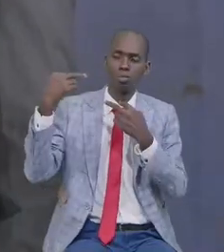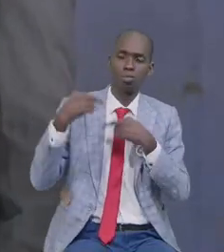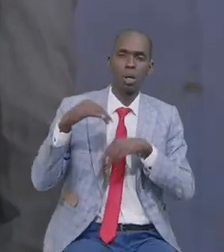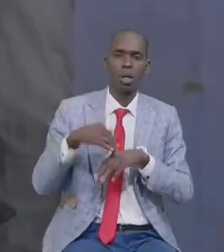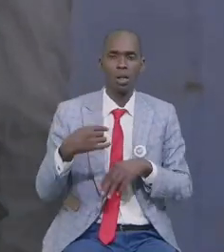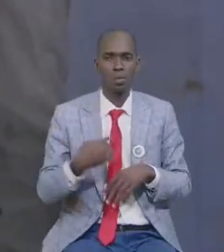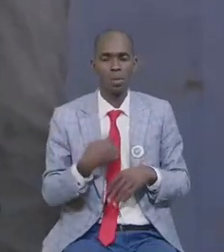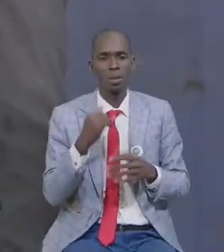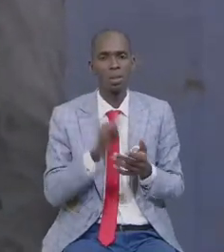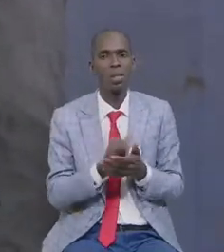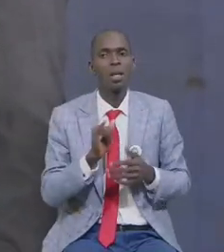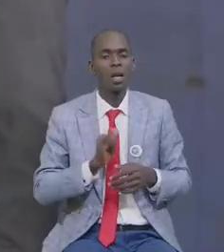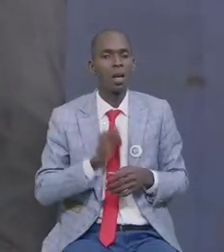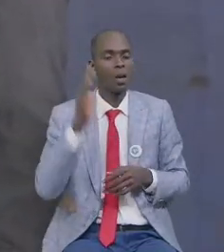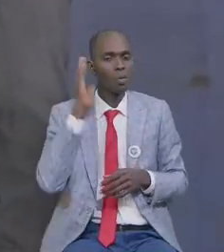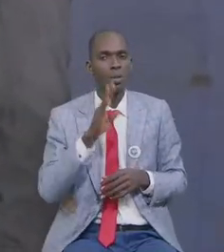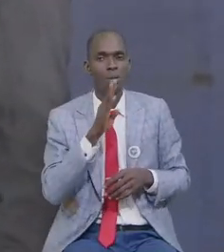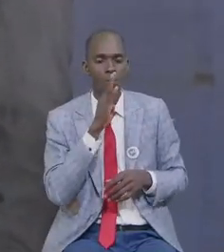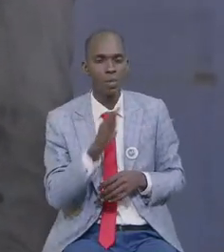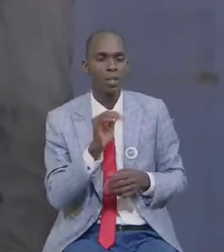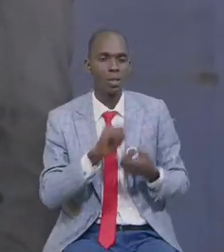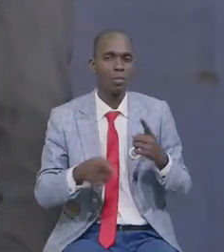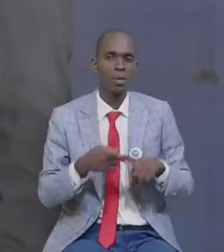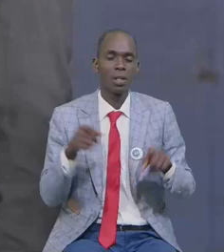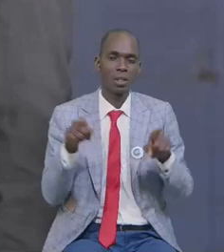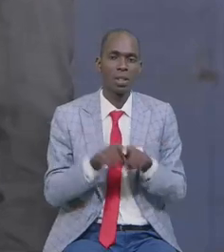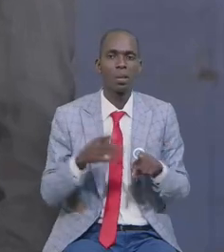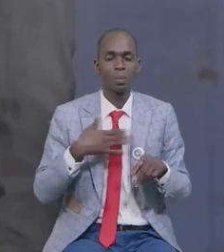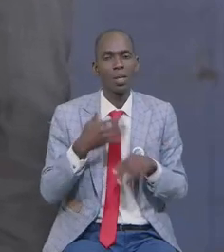il est géré un ami comme mon sauveur ami.